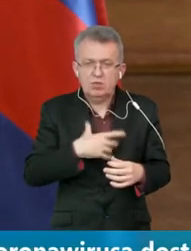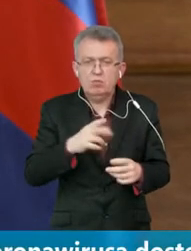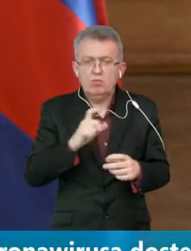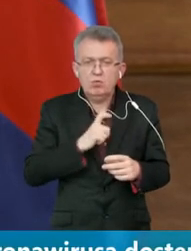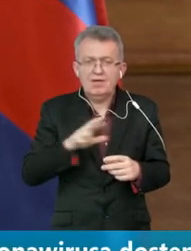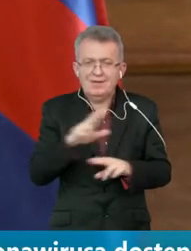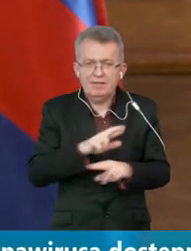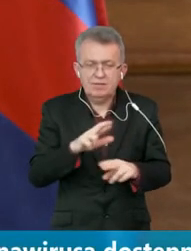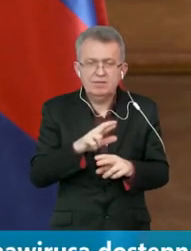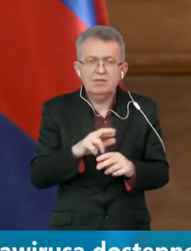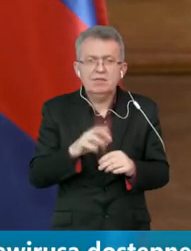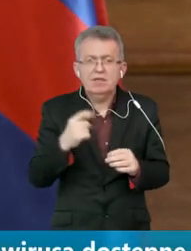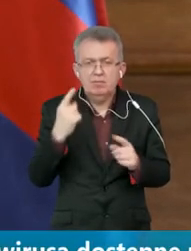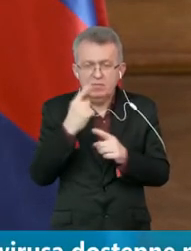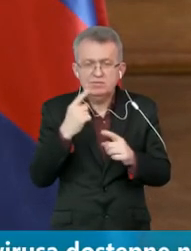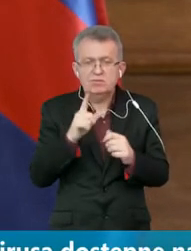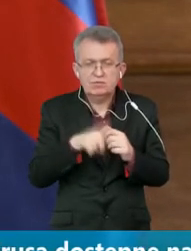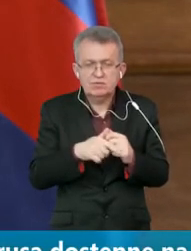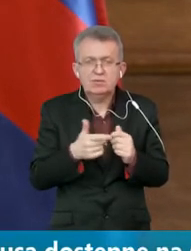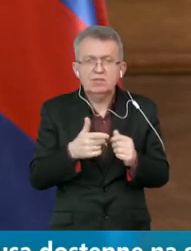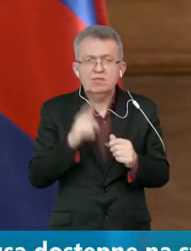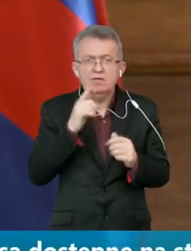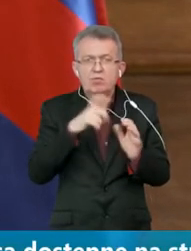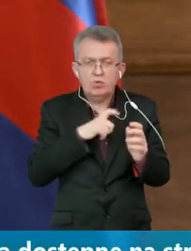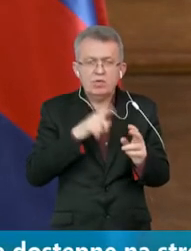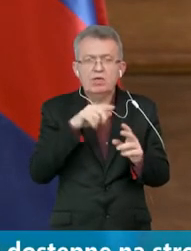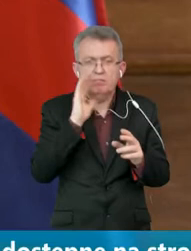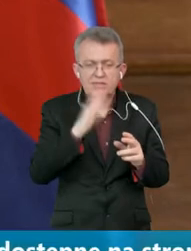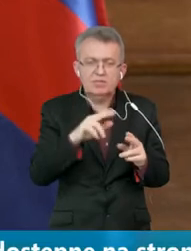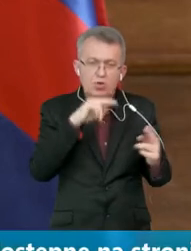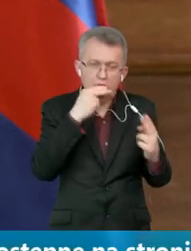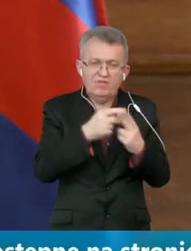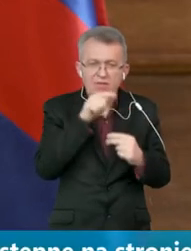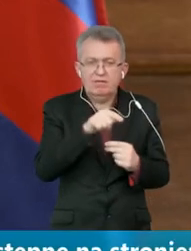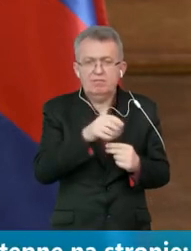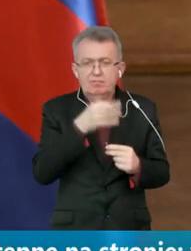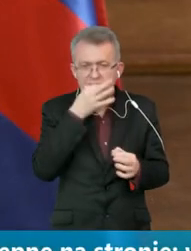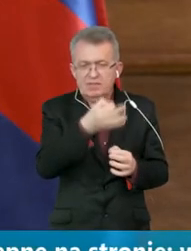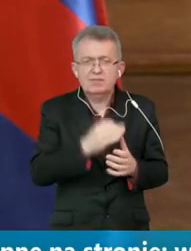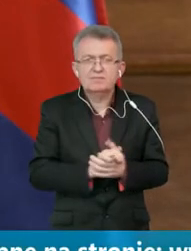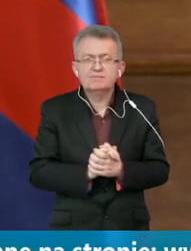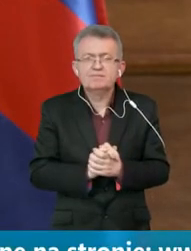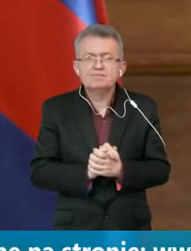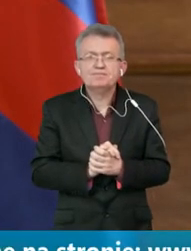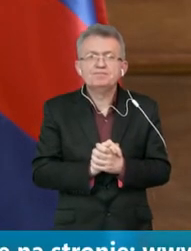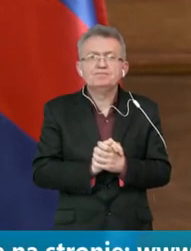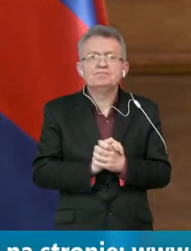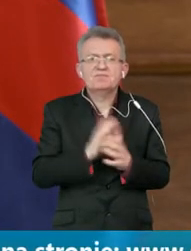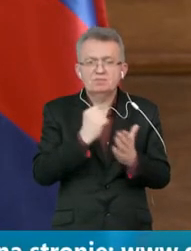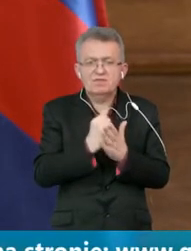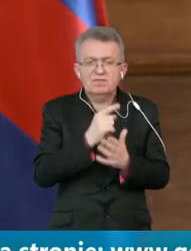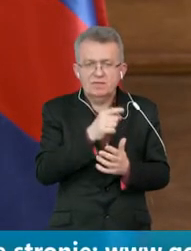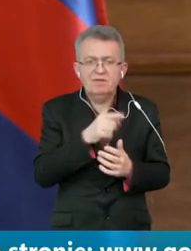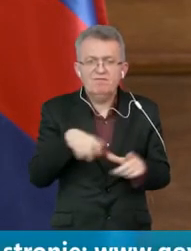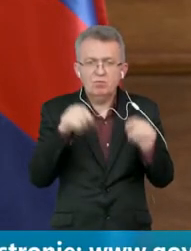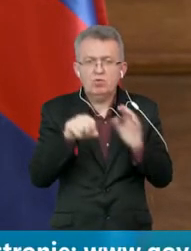Rady, więc mam nadzieję, że właśnie w Biurze Rady uzyska Pani wszelkie informacje na temat tych kwestii związanych z